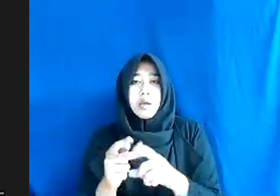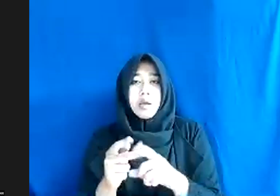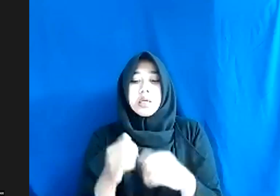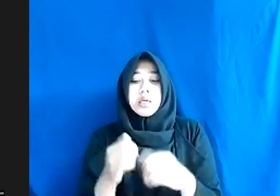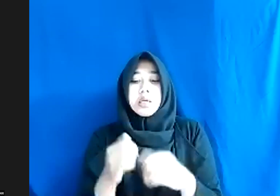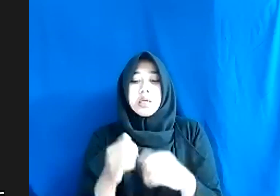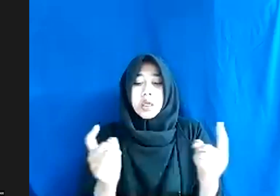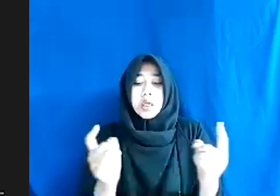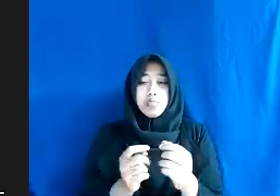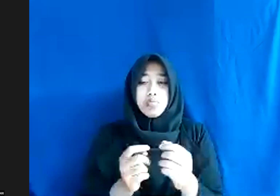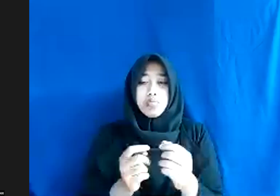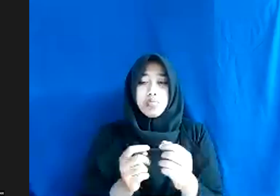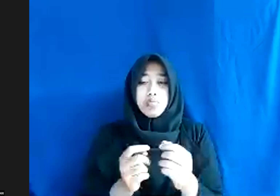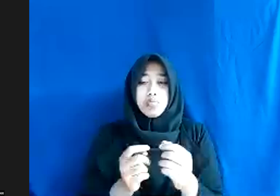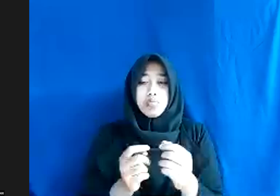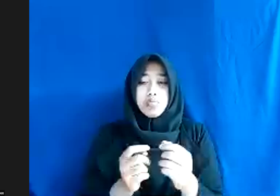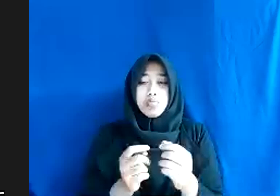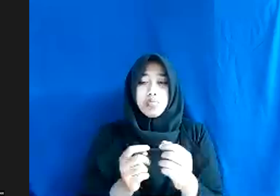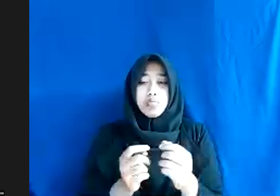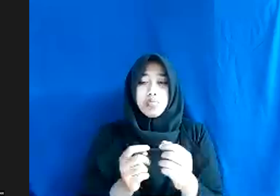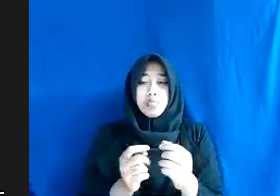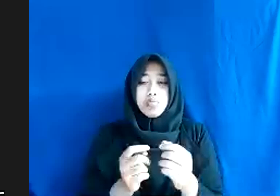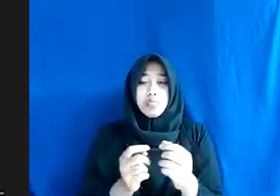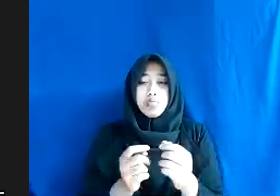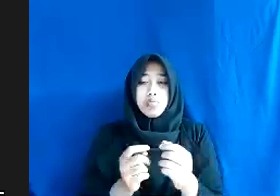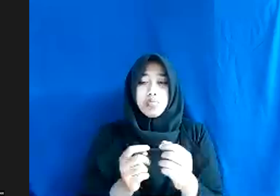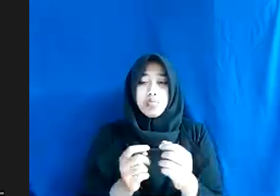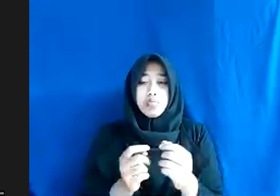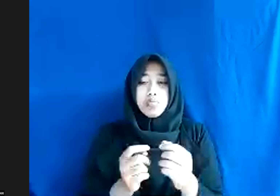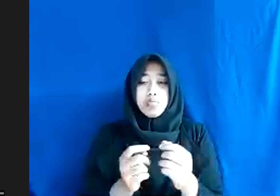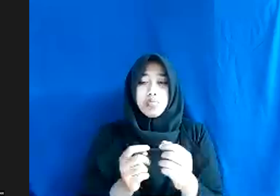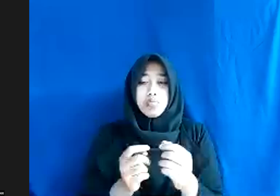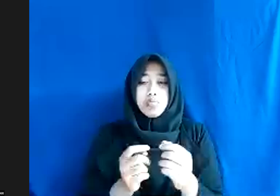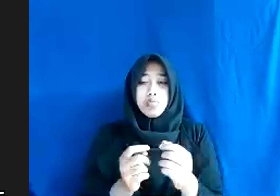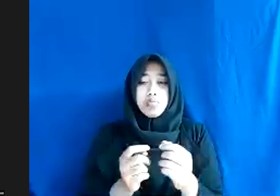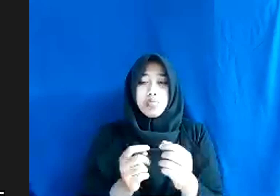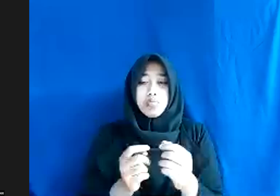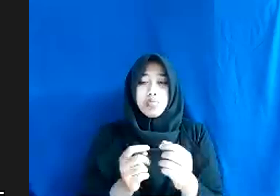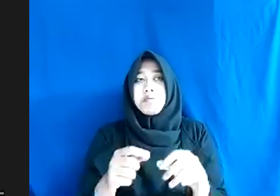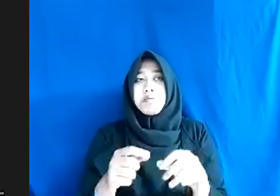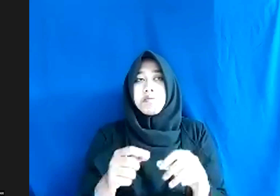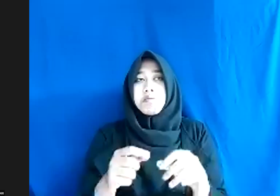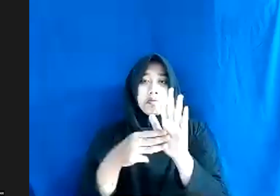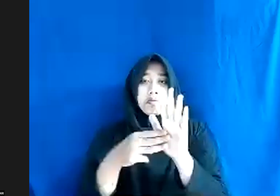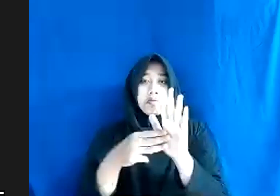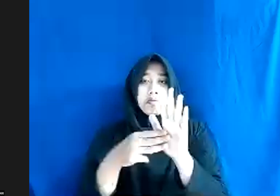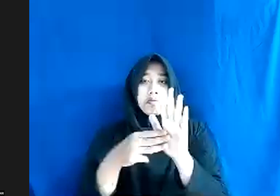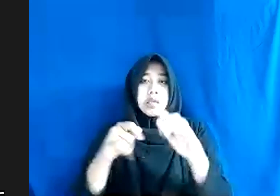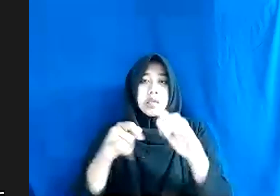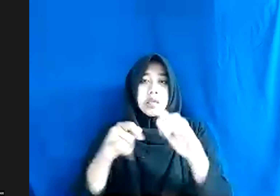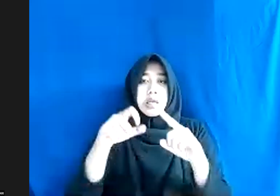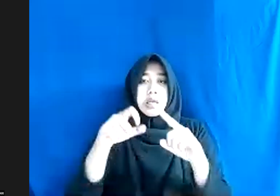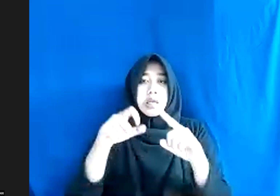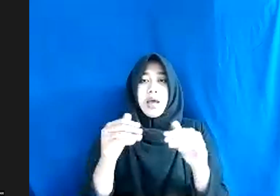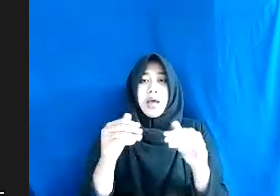sekali, yaitu Menyingkap Mafia Peradilan. passion keluar lagi nih passion Ibu.